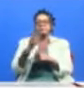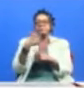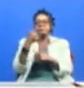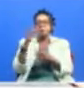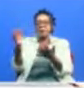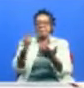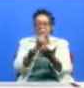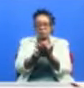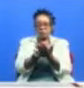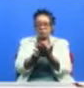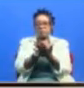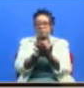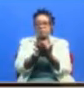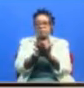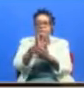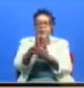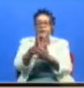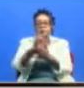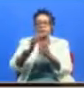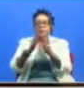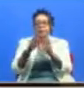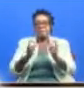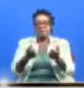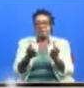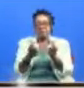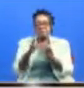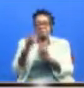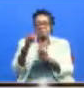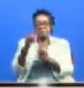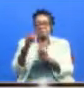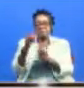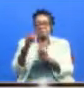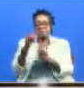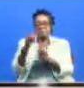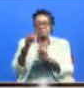wameajiriwa katika hizo vyombo vya habari. Sydney Chazima, NTV.